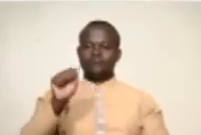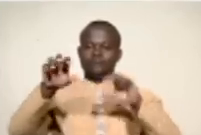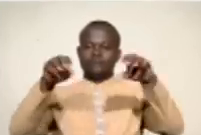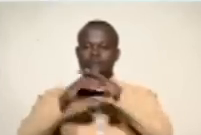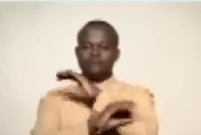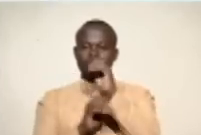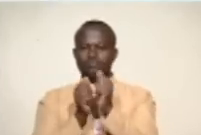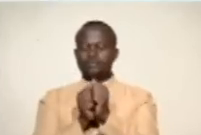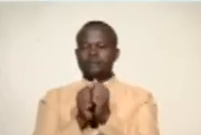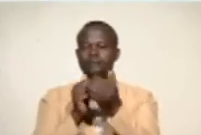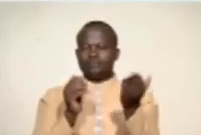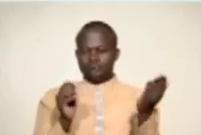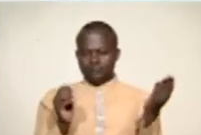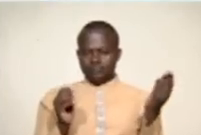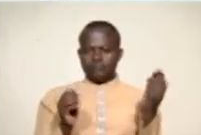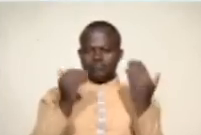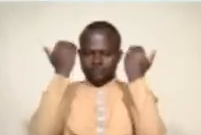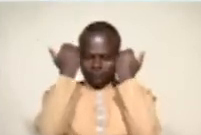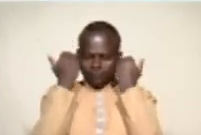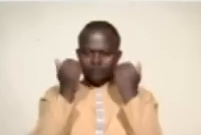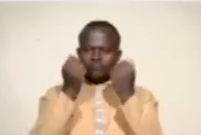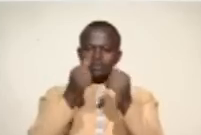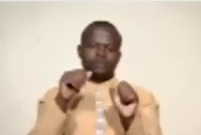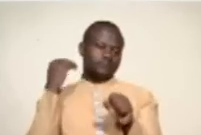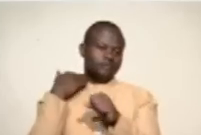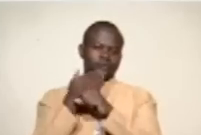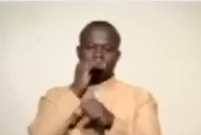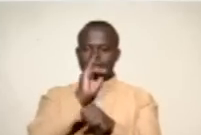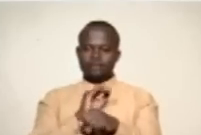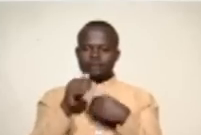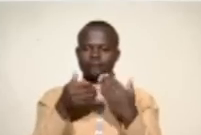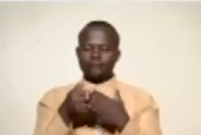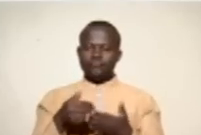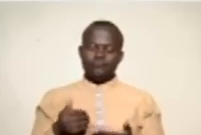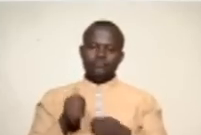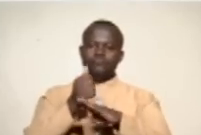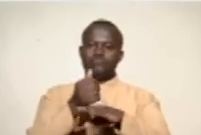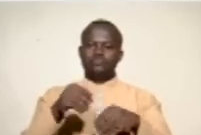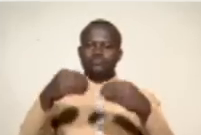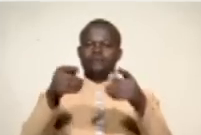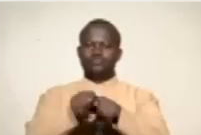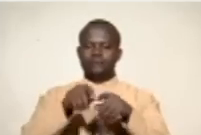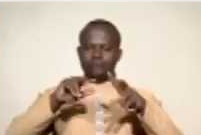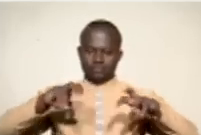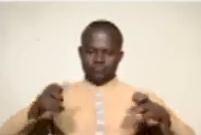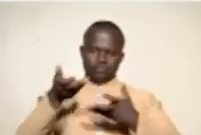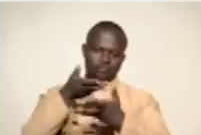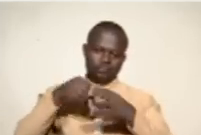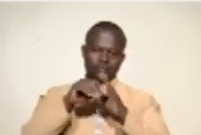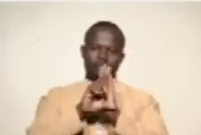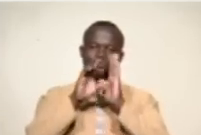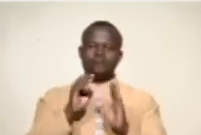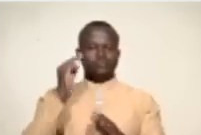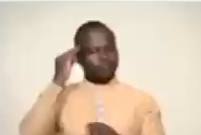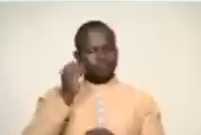gihugu ndetse no hanze yacyo ngo n'ubutabera abarokotse Jenoside yakorewe Abatutsi bazaba bahawe nk'uko bisobanurwa n'umusesenguzi mu mategeko Maitre